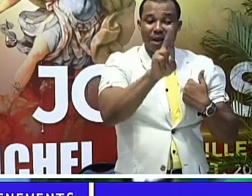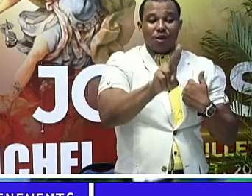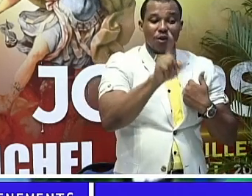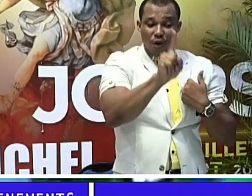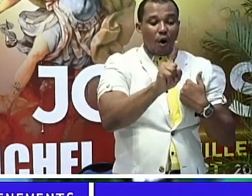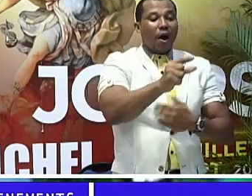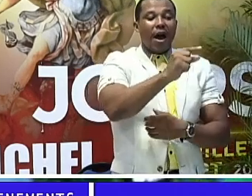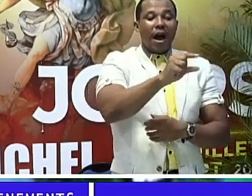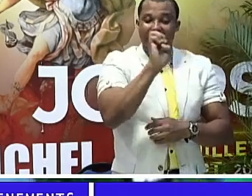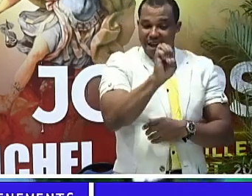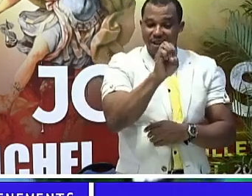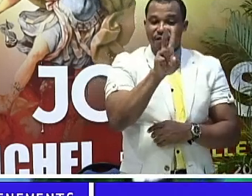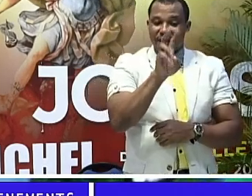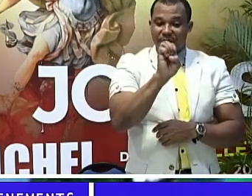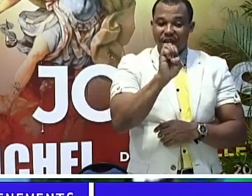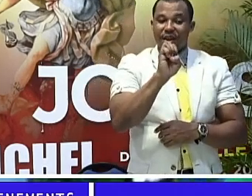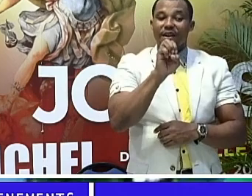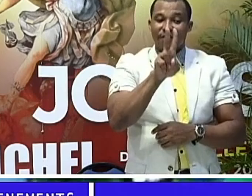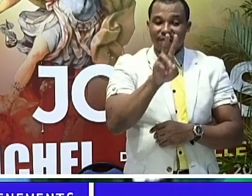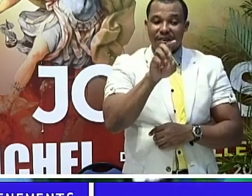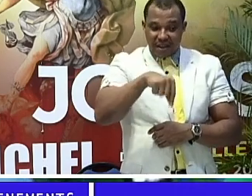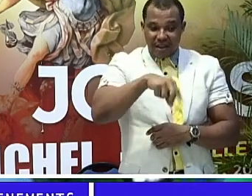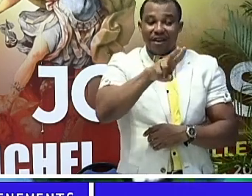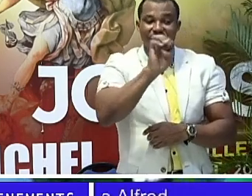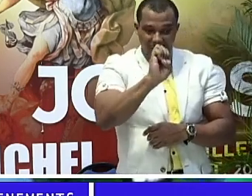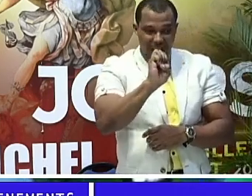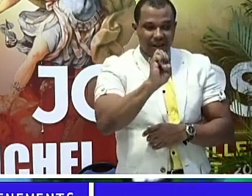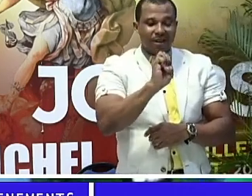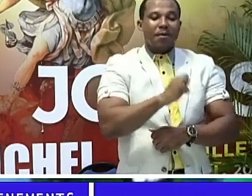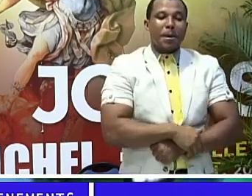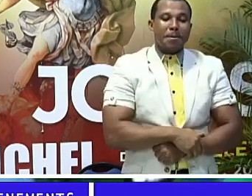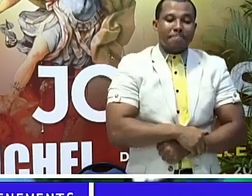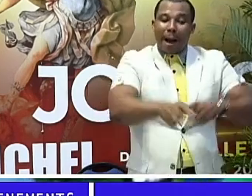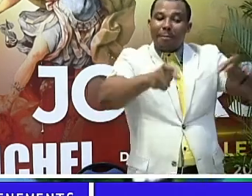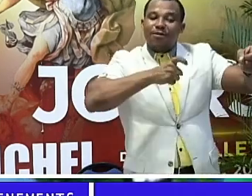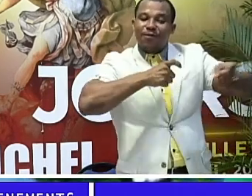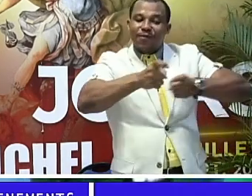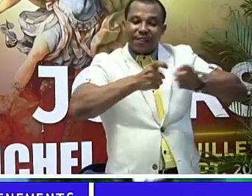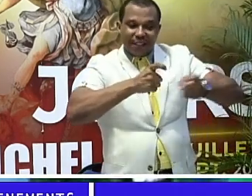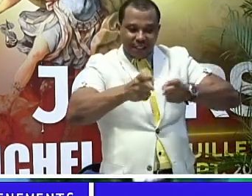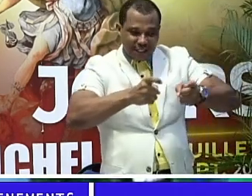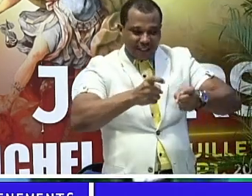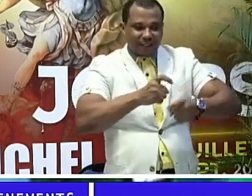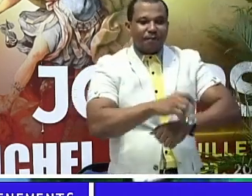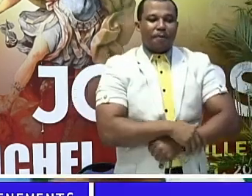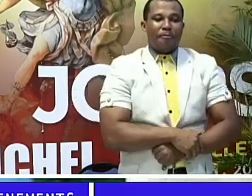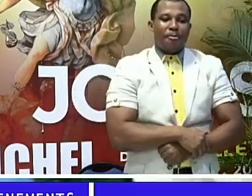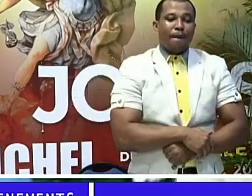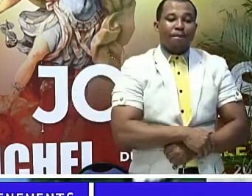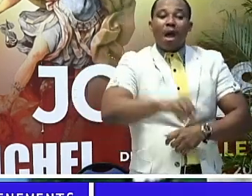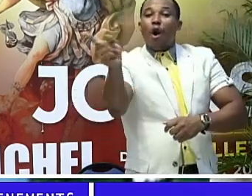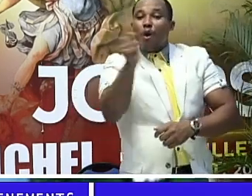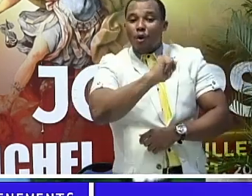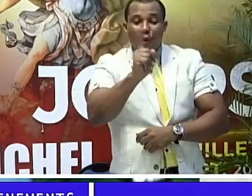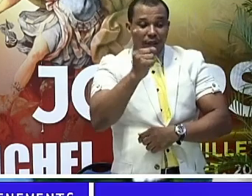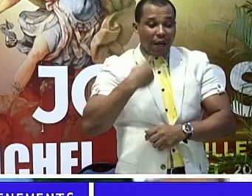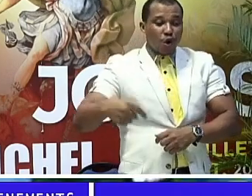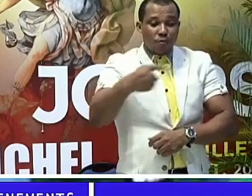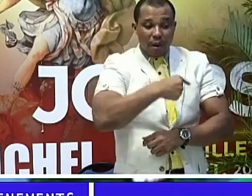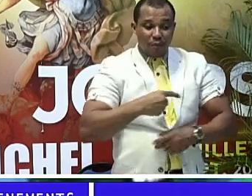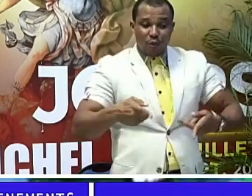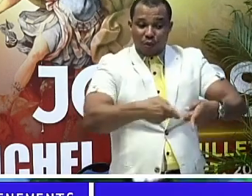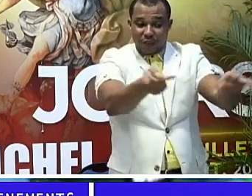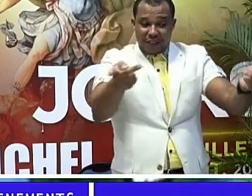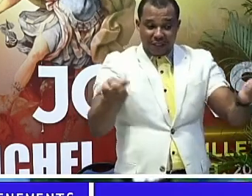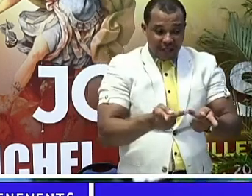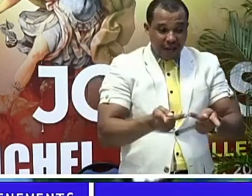archidiocèses. Archidiocèse du Cap Haïtien et archidiocèse de Port-au-Prince. Côté nous, il y a là, nous avons